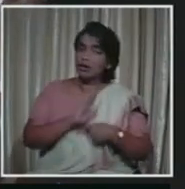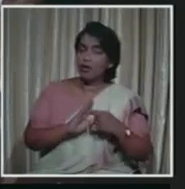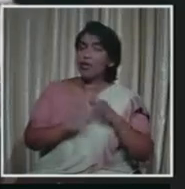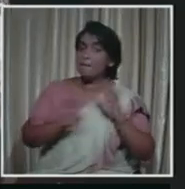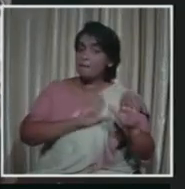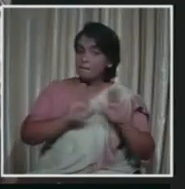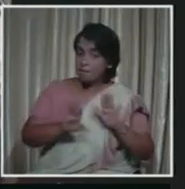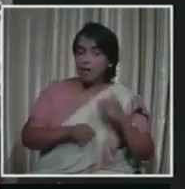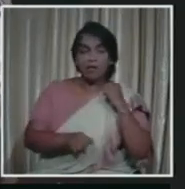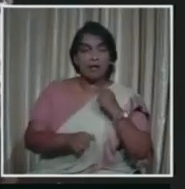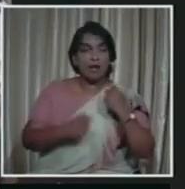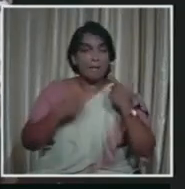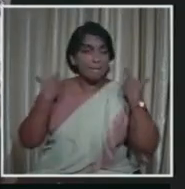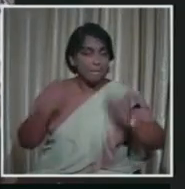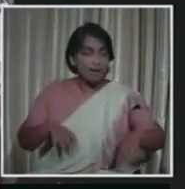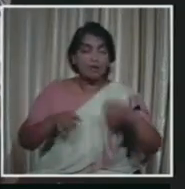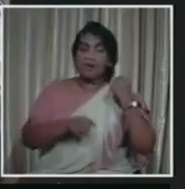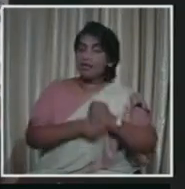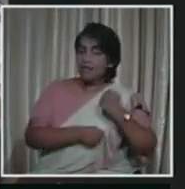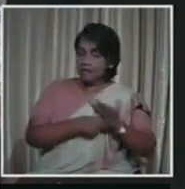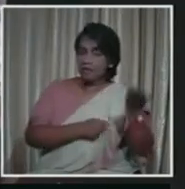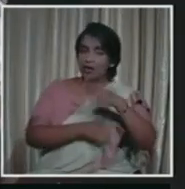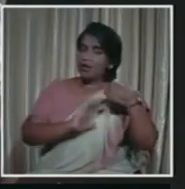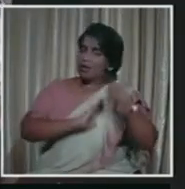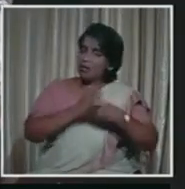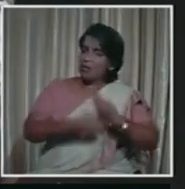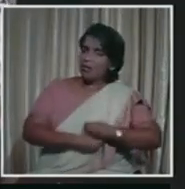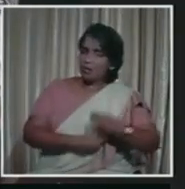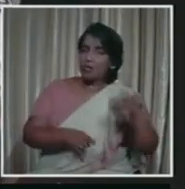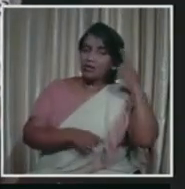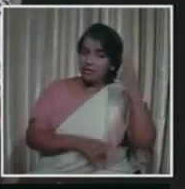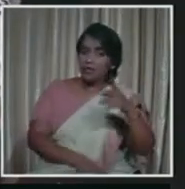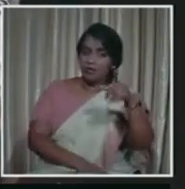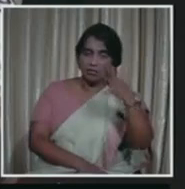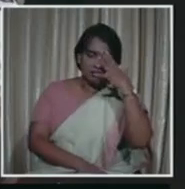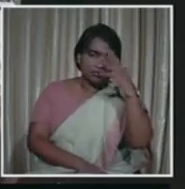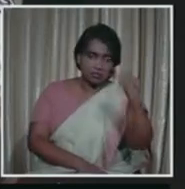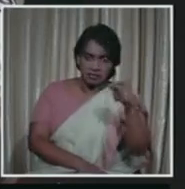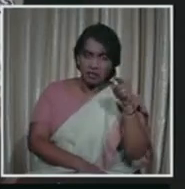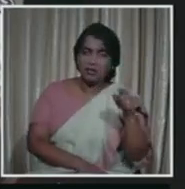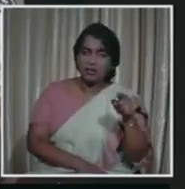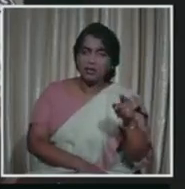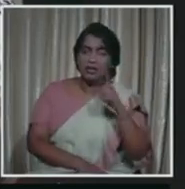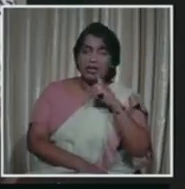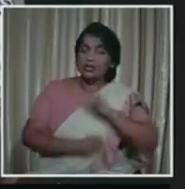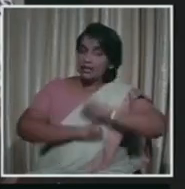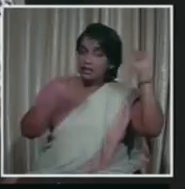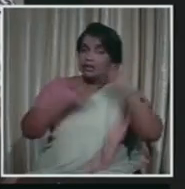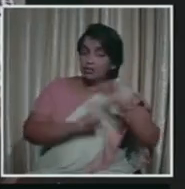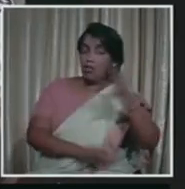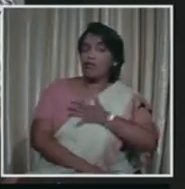පාලකයෝ රාජපක්ෂ ආණ්ඩුව මේ රට වෙනසනවා ඒ නිසා මතක තියාගන්න ජන අරගලයේ